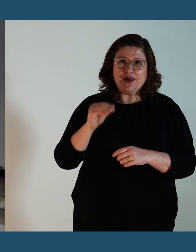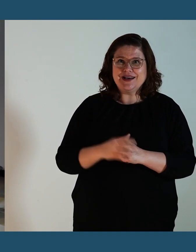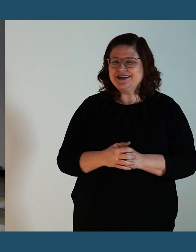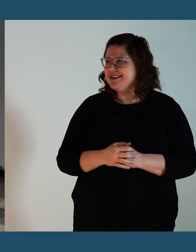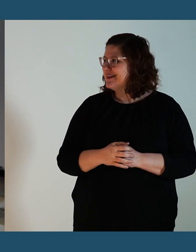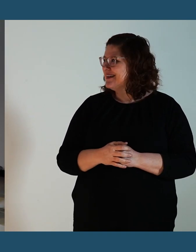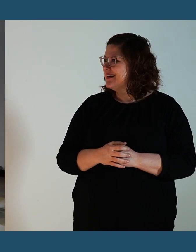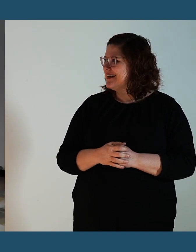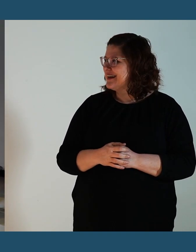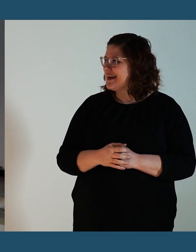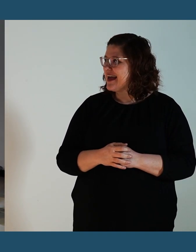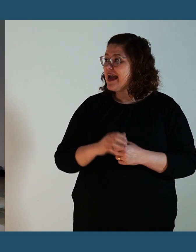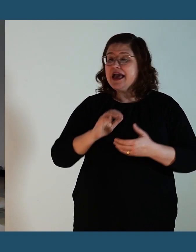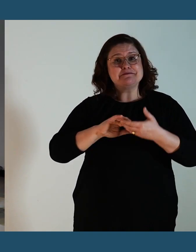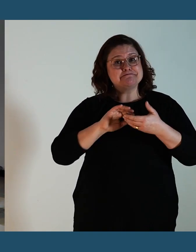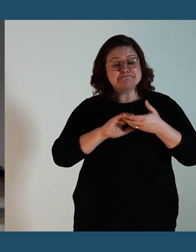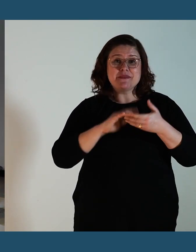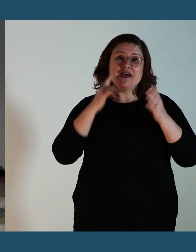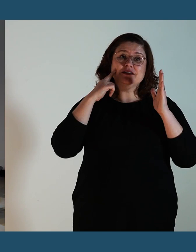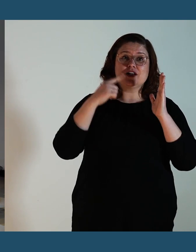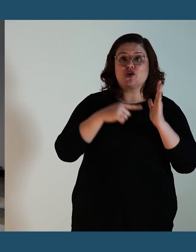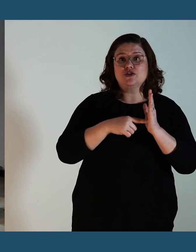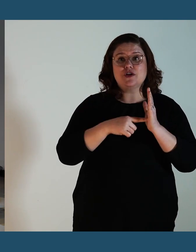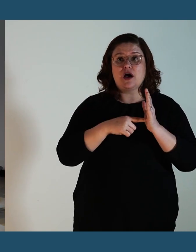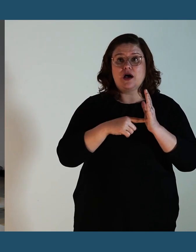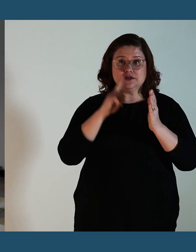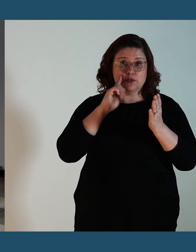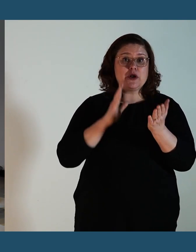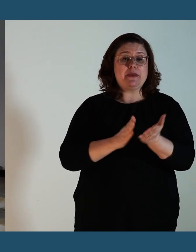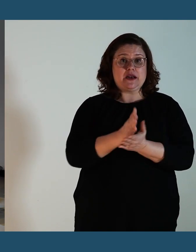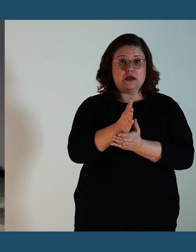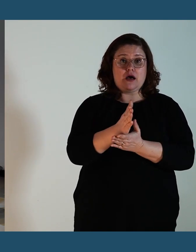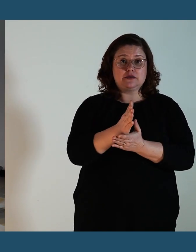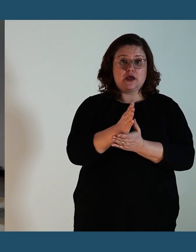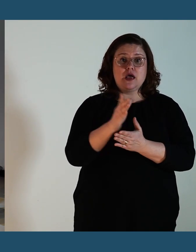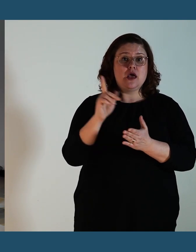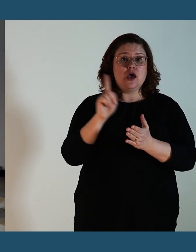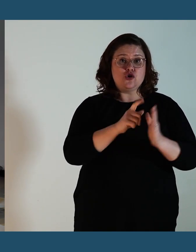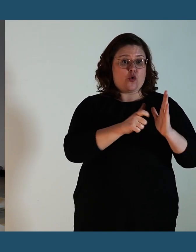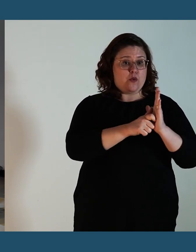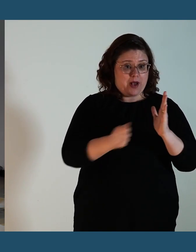Eli varmaan tässä haetaan, että on vaikka ikään kuin sellainen periaate, että teillä on joku tietty